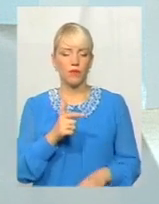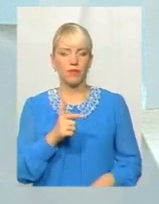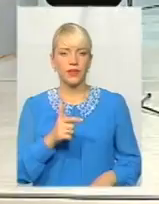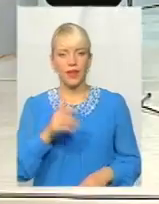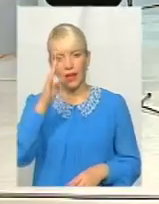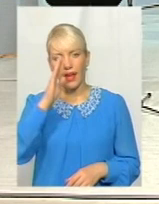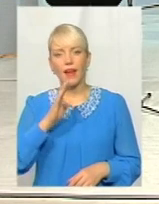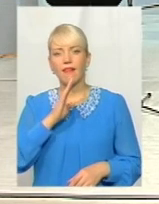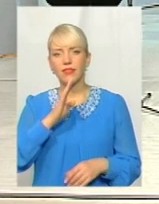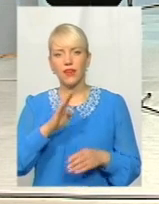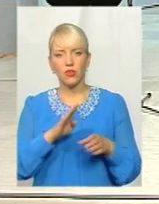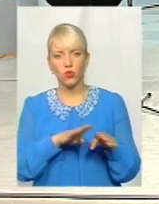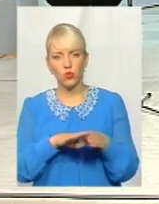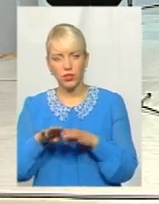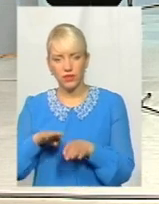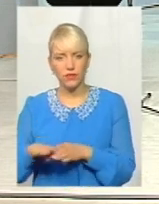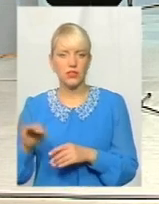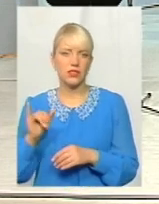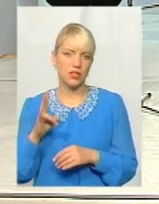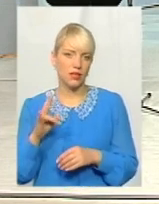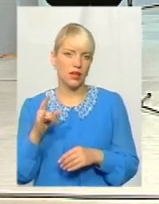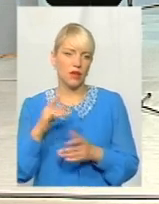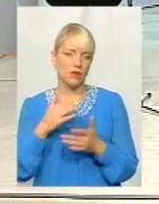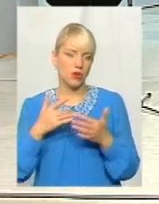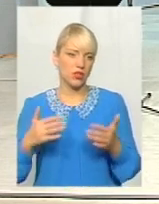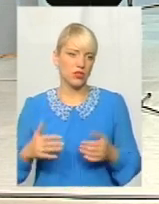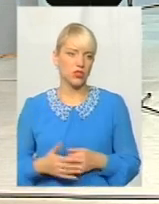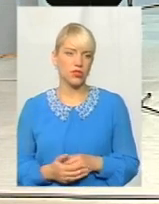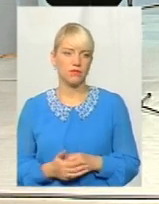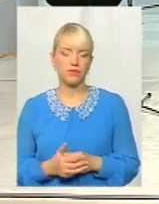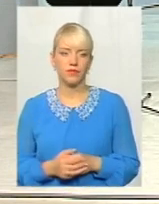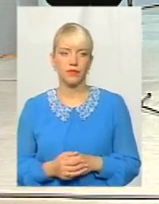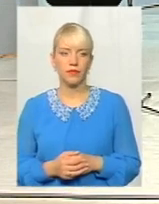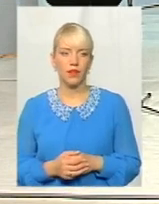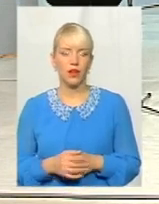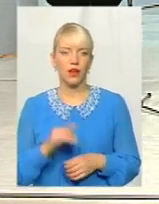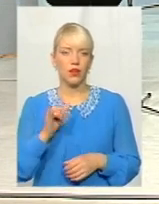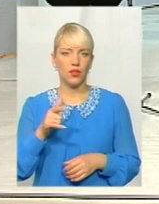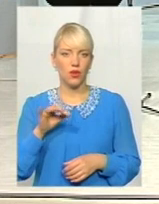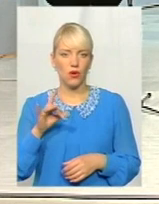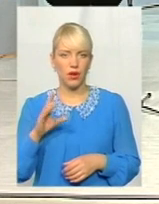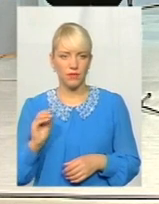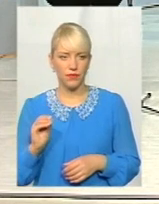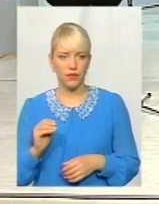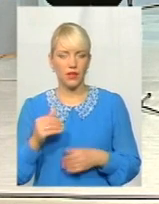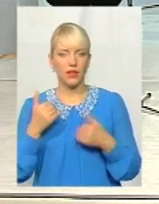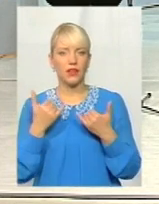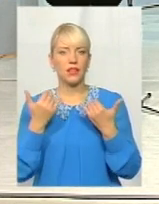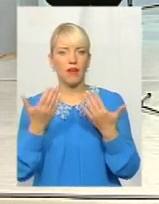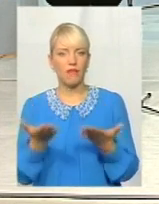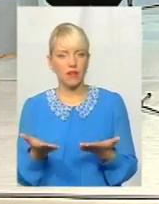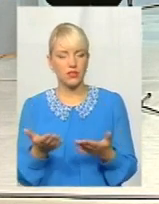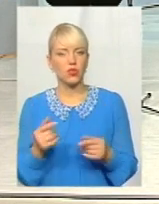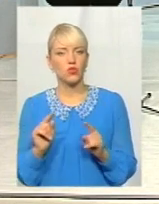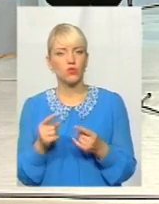розвиток у всьому світі, і навіть по таких в нас є переможці. Ігоре, от для вас, чому для